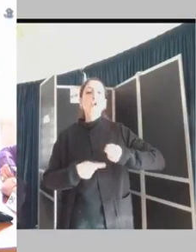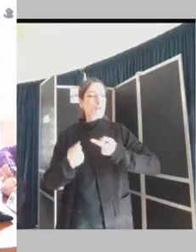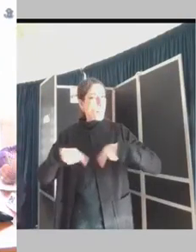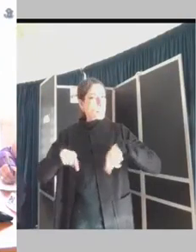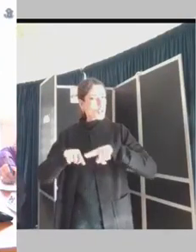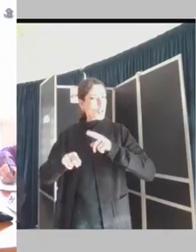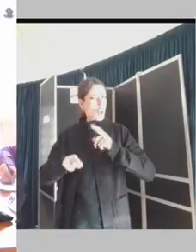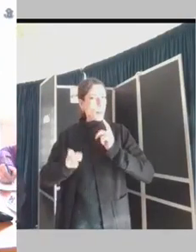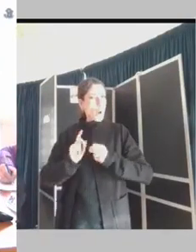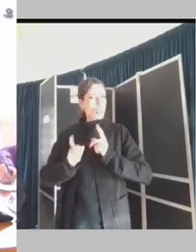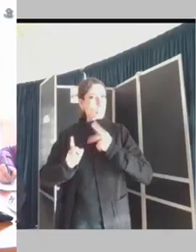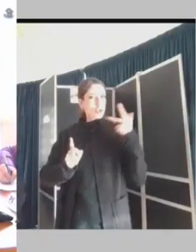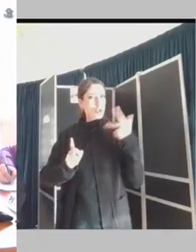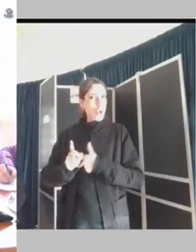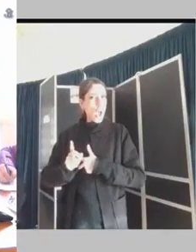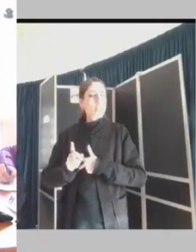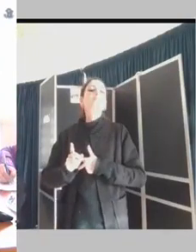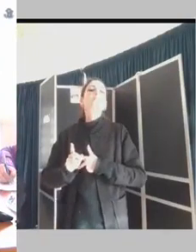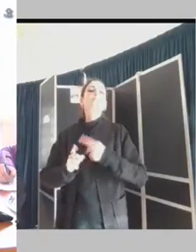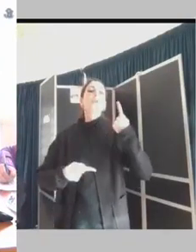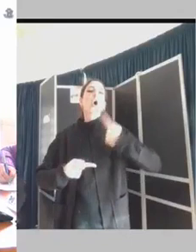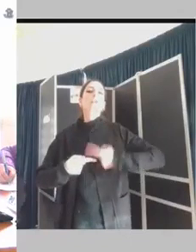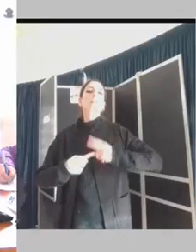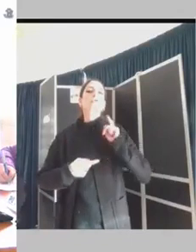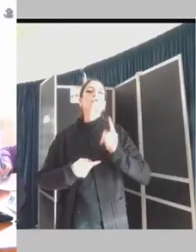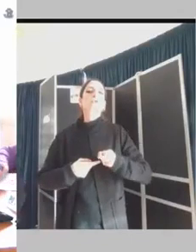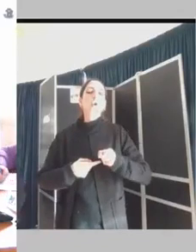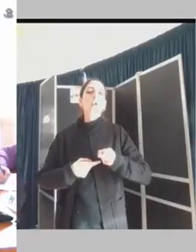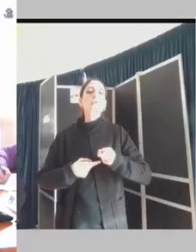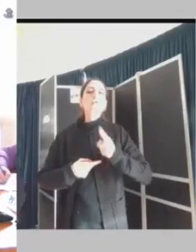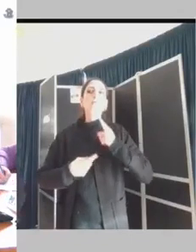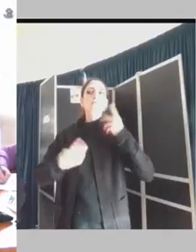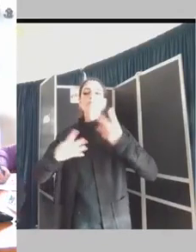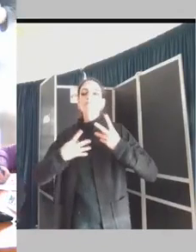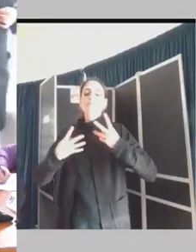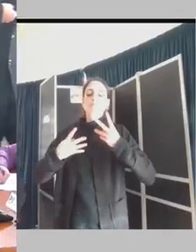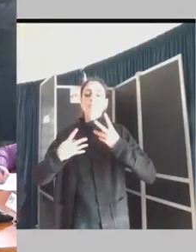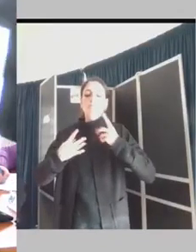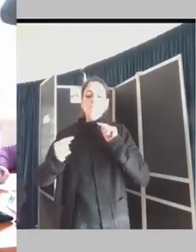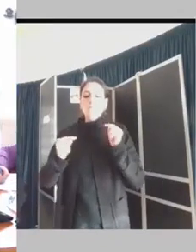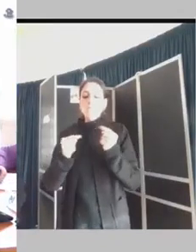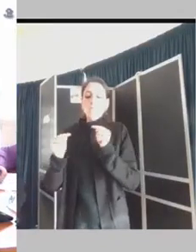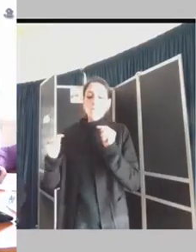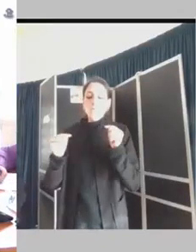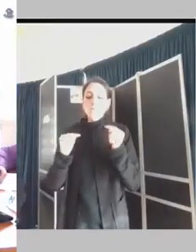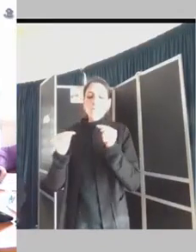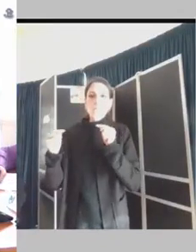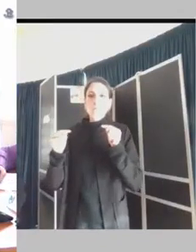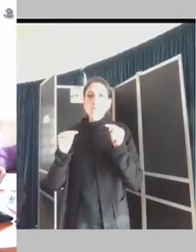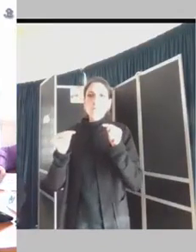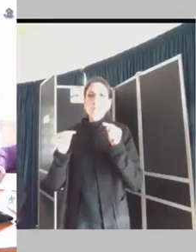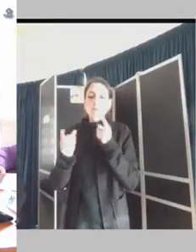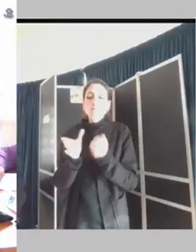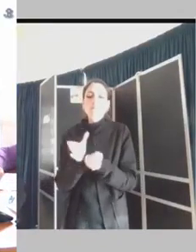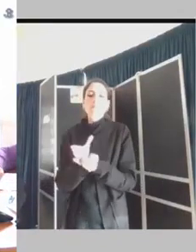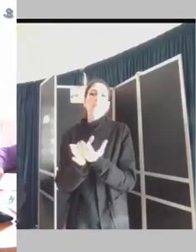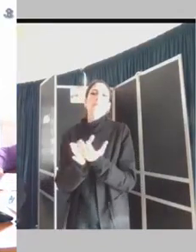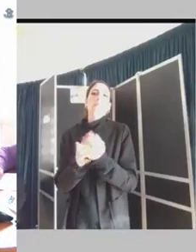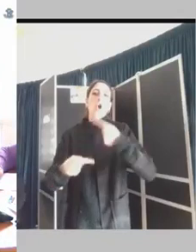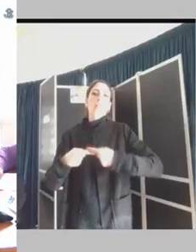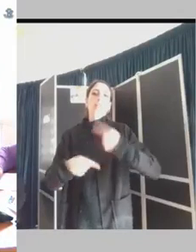Politiche Sociali è un ordine del giorno nato ovviamente dall'esame di tutte un pochino quelle che sono